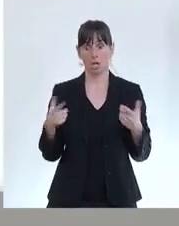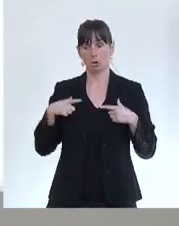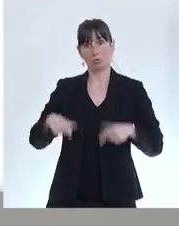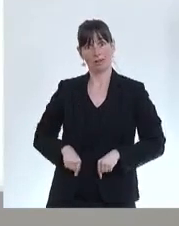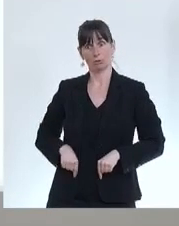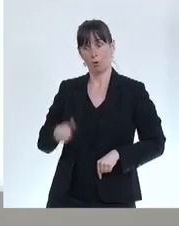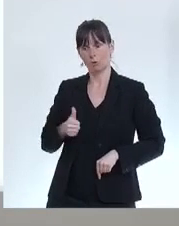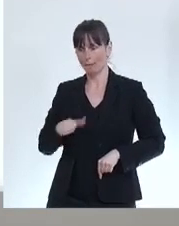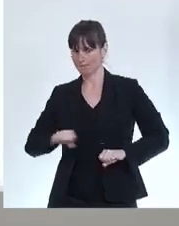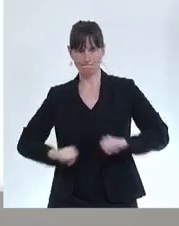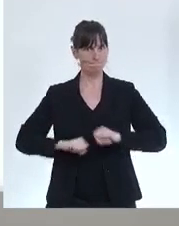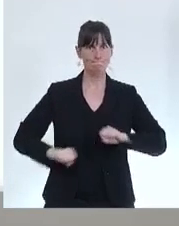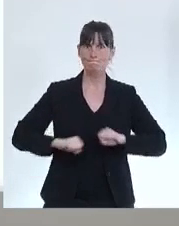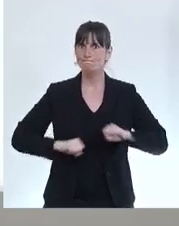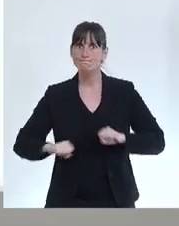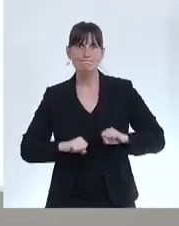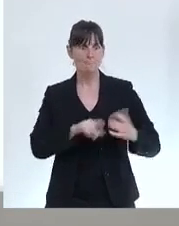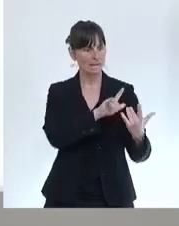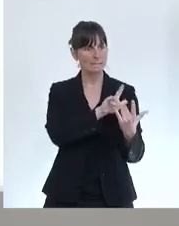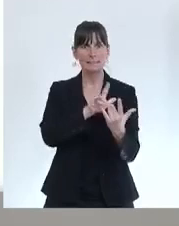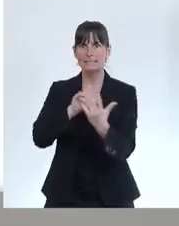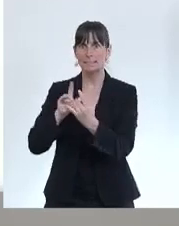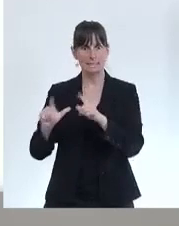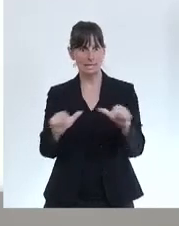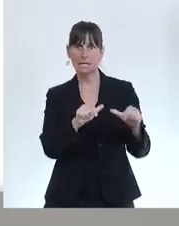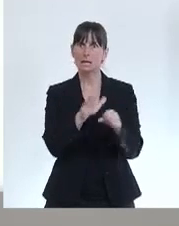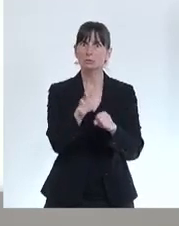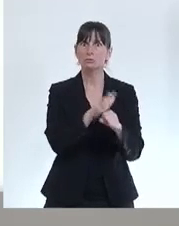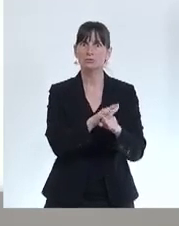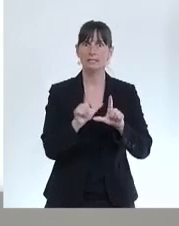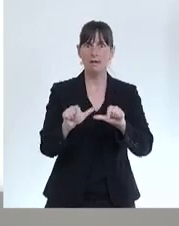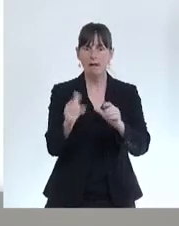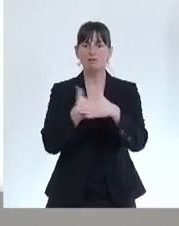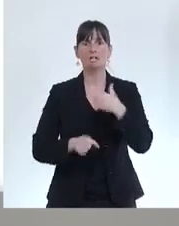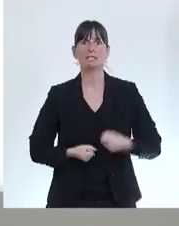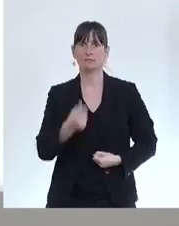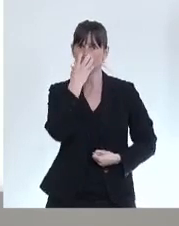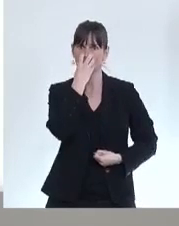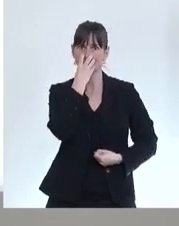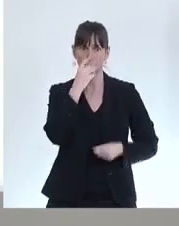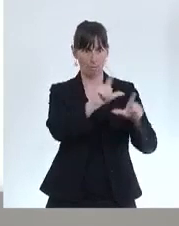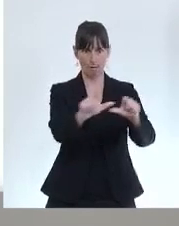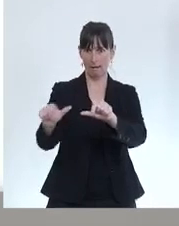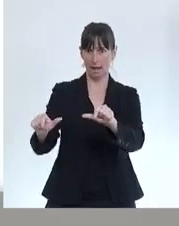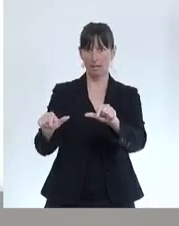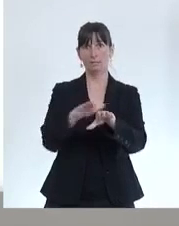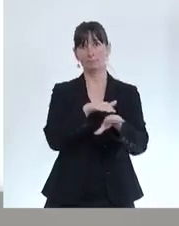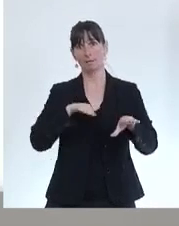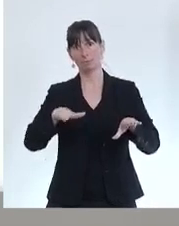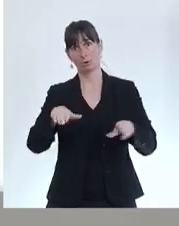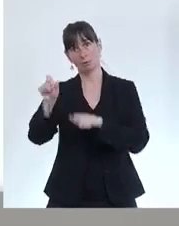gouvernement à augmenter la capacité d'accueil des lits en service de réanimation et le civisme des